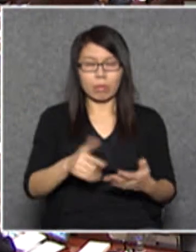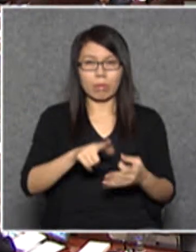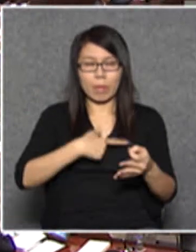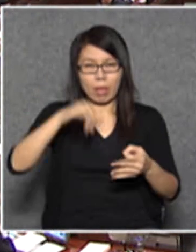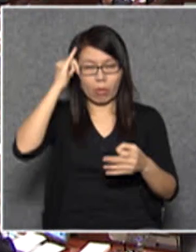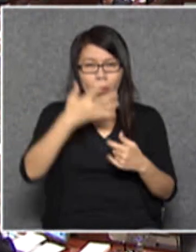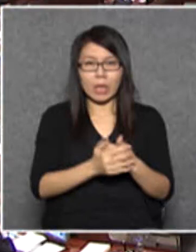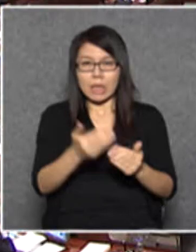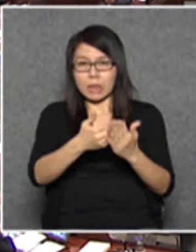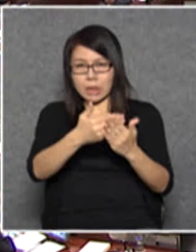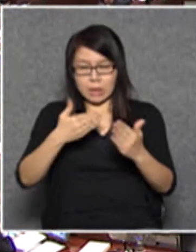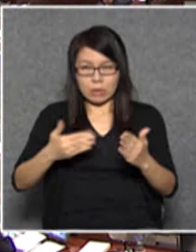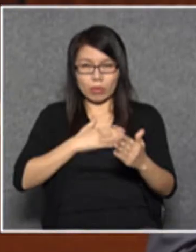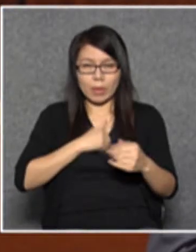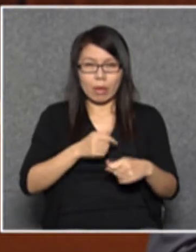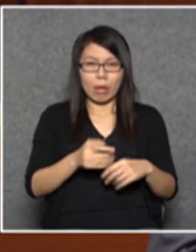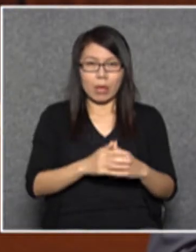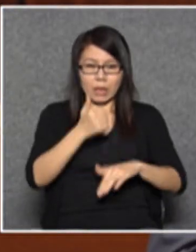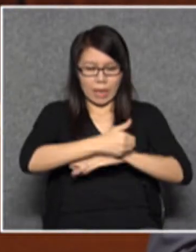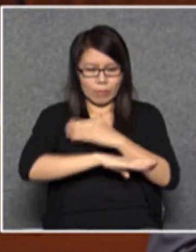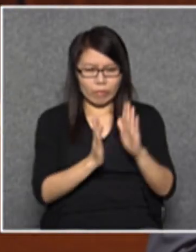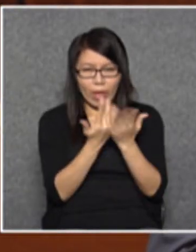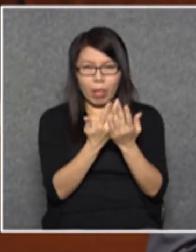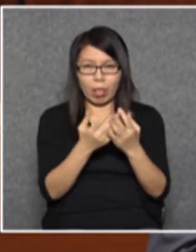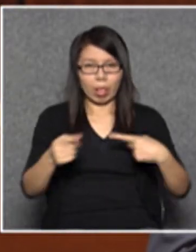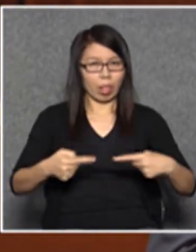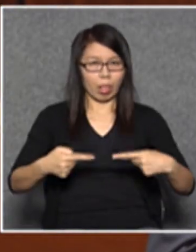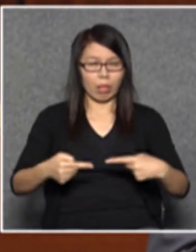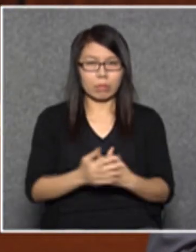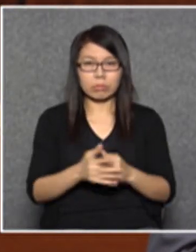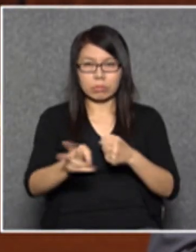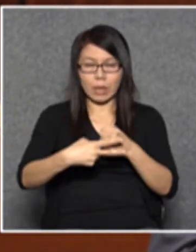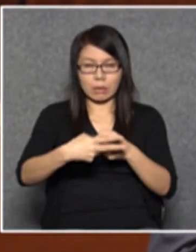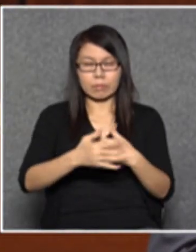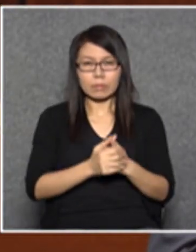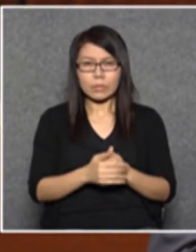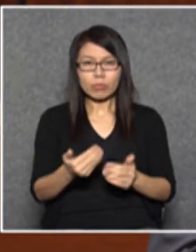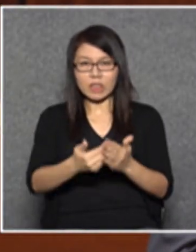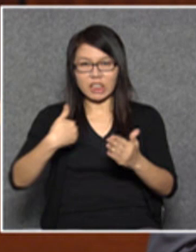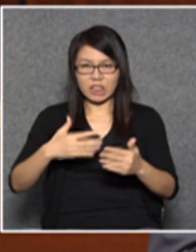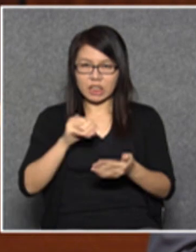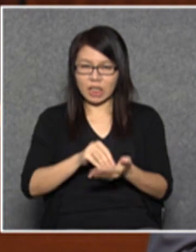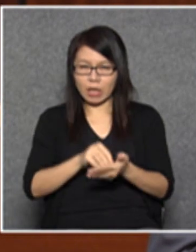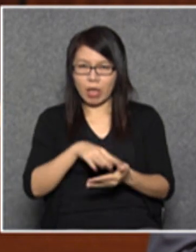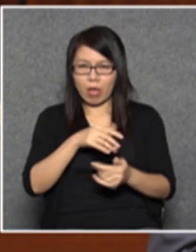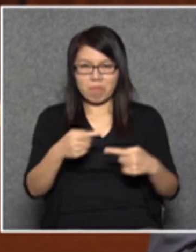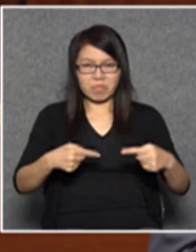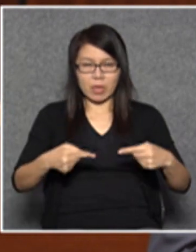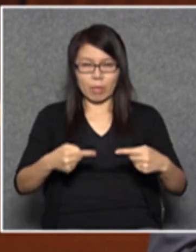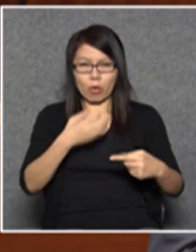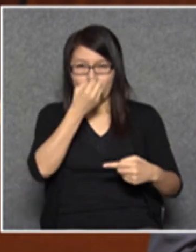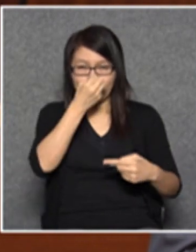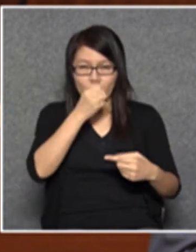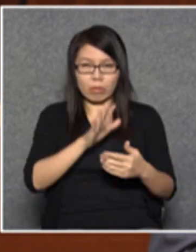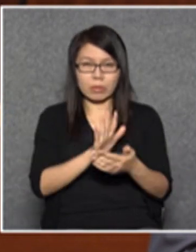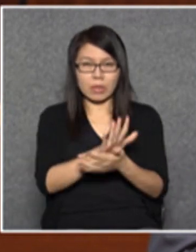前設，一，不符合基本法；第二呢，他的前設呢也不符合香港過去18年的